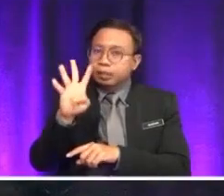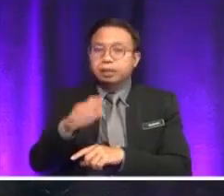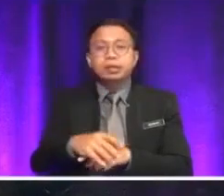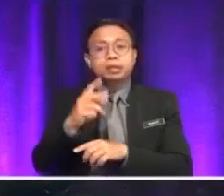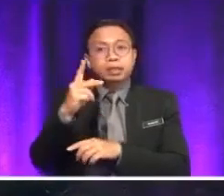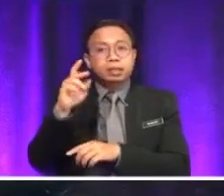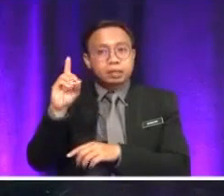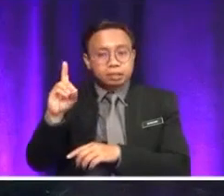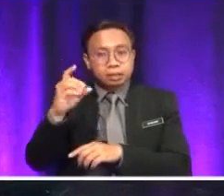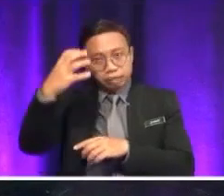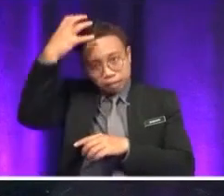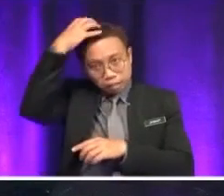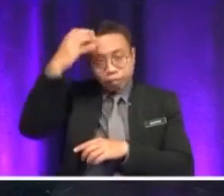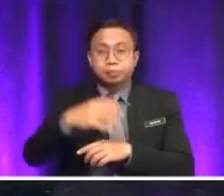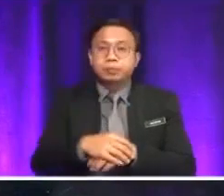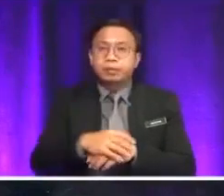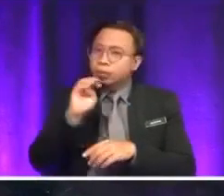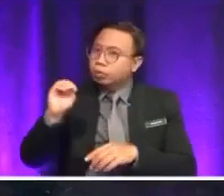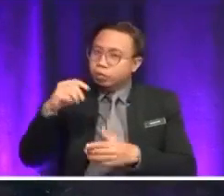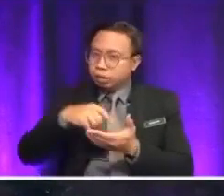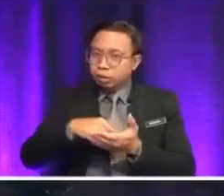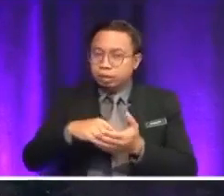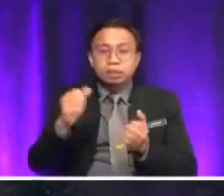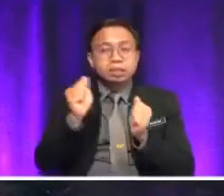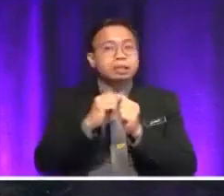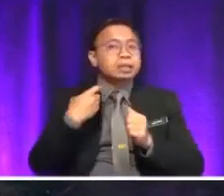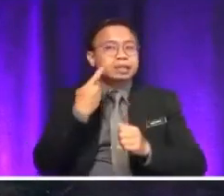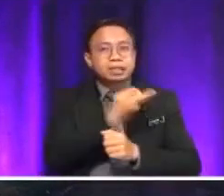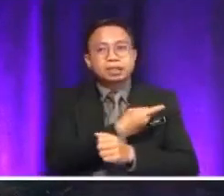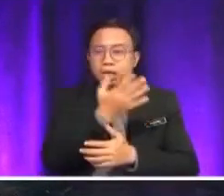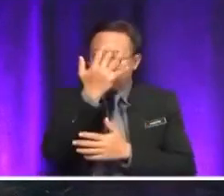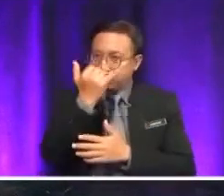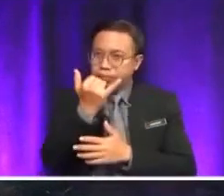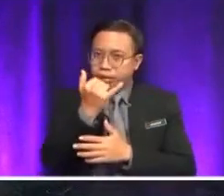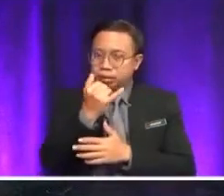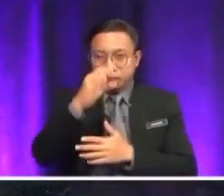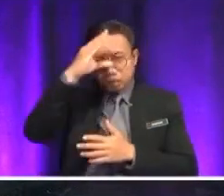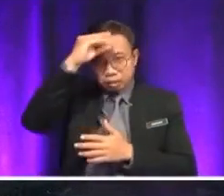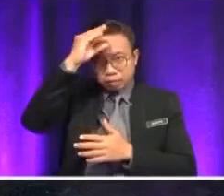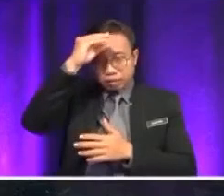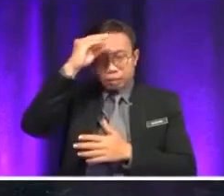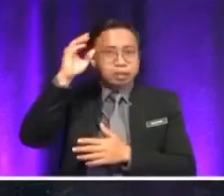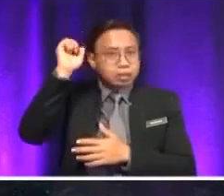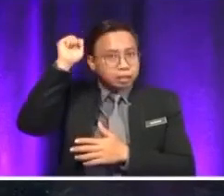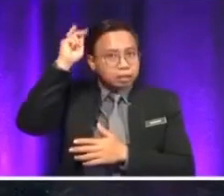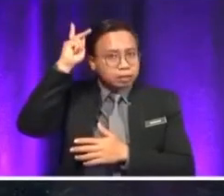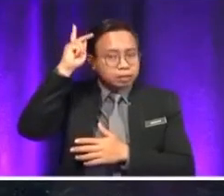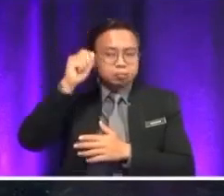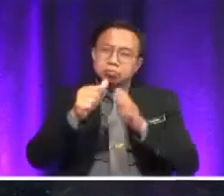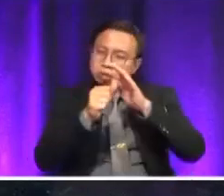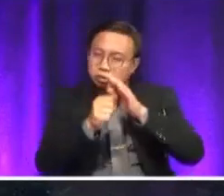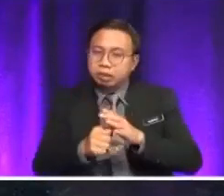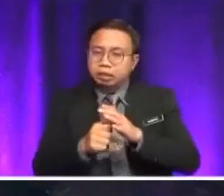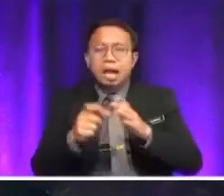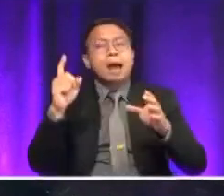dengan kita untuk Menengah Rendah kali ini. Cikgu, saya pasti ramai murid bertanyakan, kenapa abang masih stres tu? Cikgu, apa kaitannya dengan mata